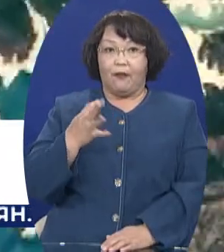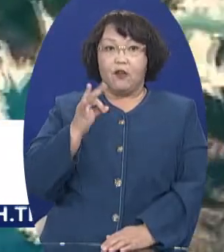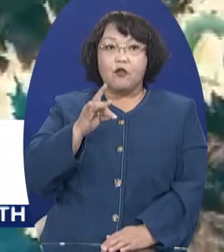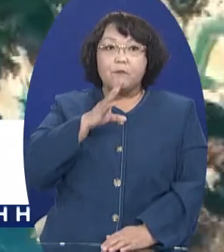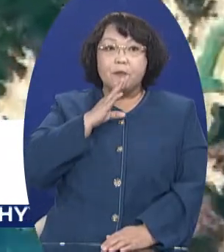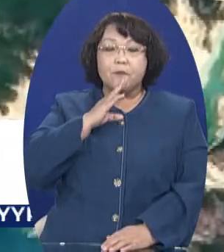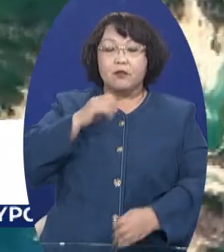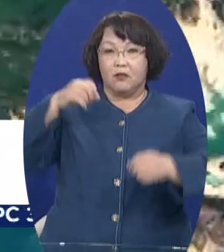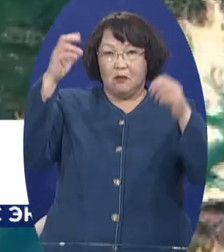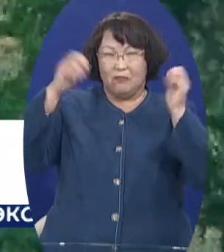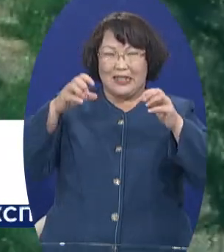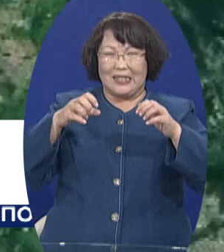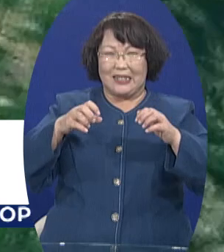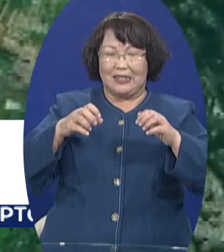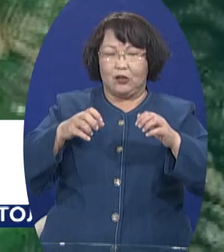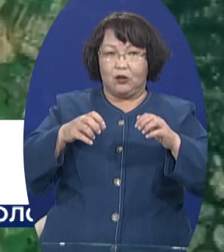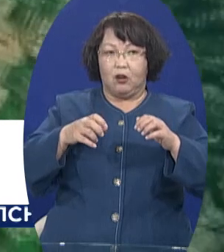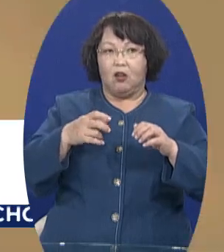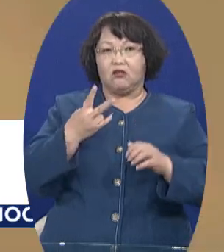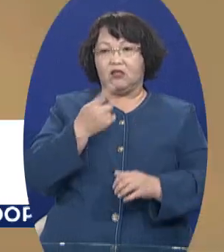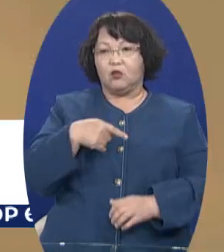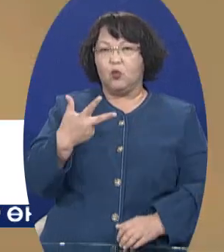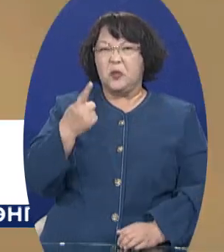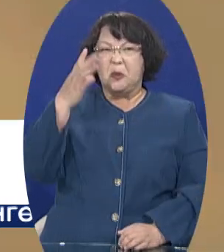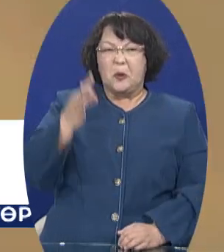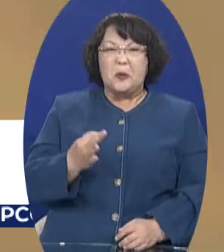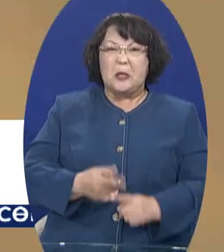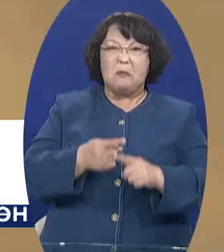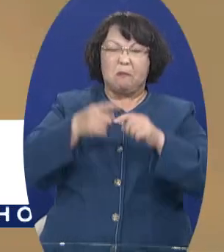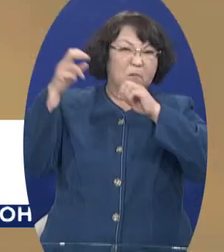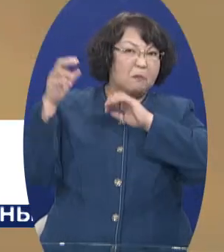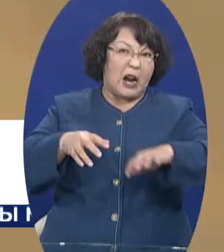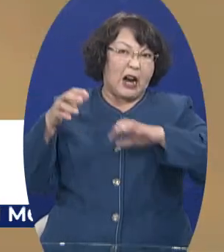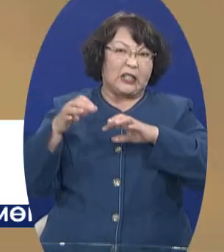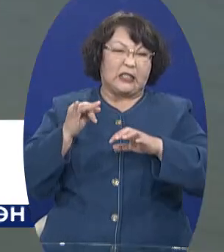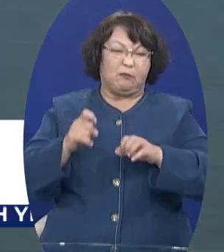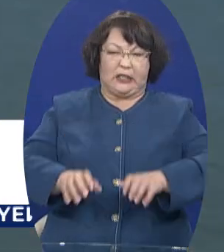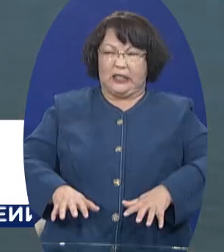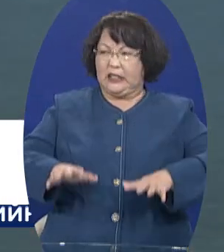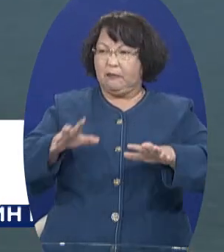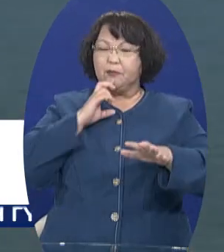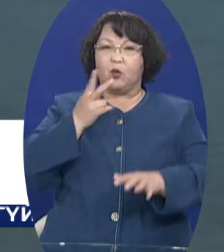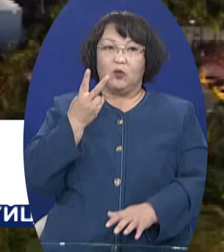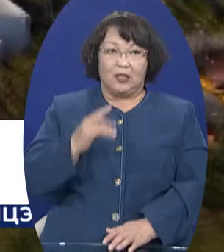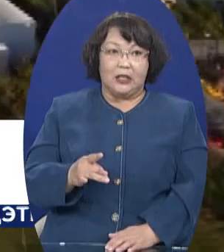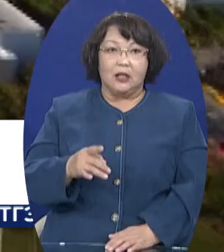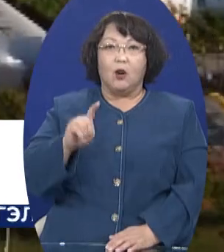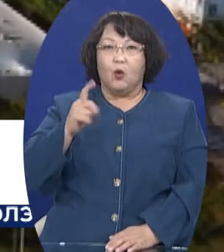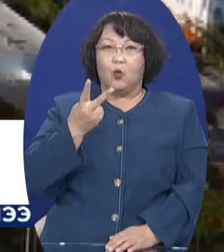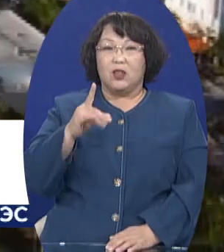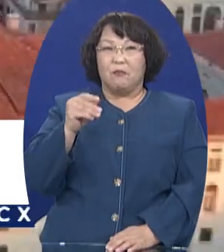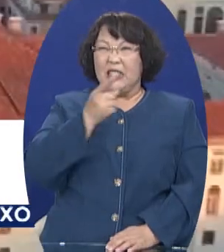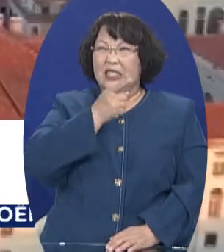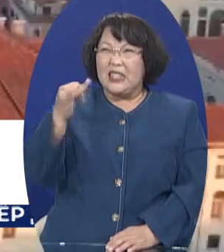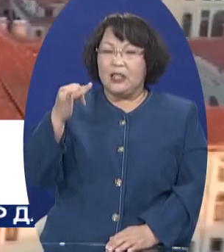үерийн эртэл 26-аас 31% нэмэгдэх тооцоолтыг гаргасан байна. Тиймээс хөдөлмжийн хин ялгарлыг бууруулах нь дэлхийн нийтийн зорилт болоод байна. Үүнд